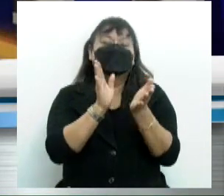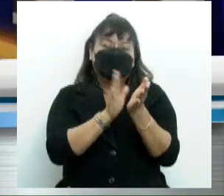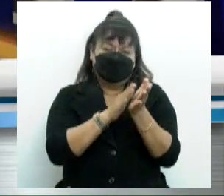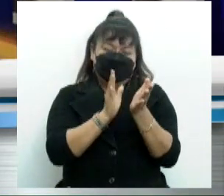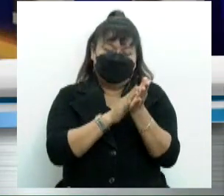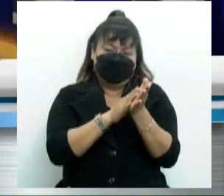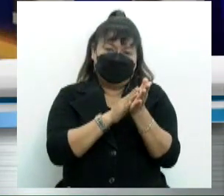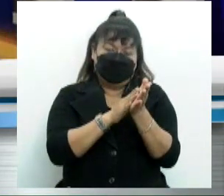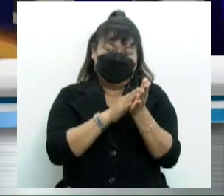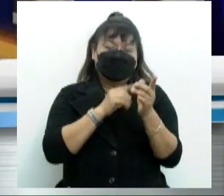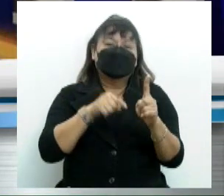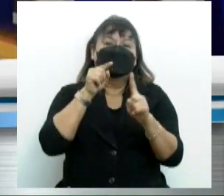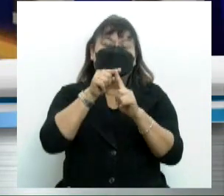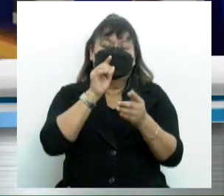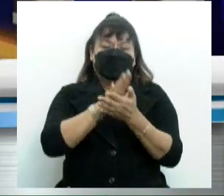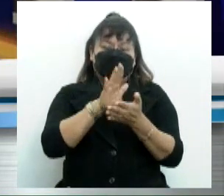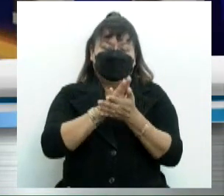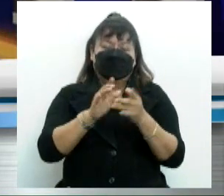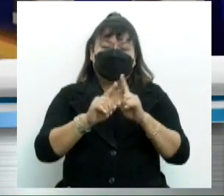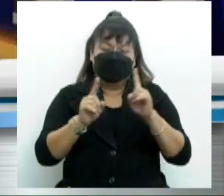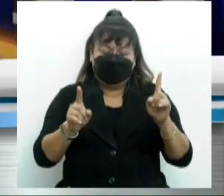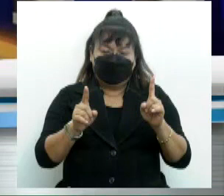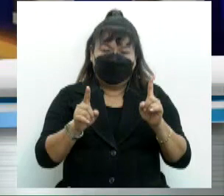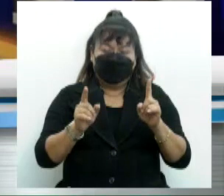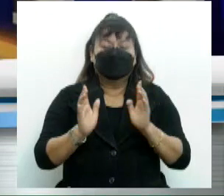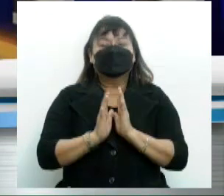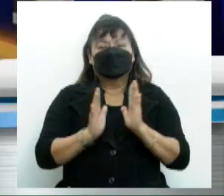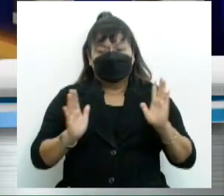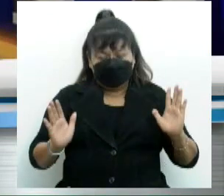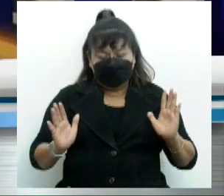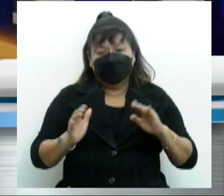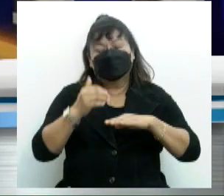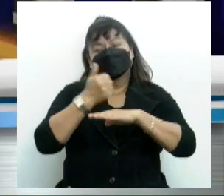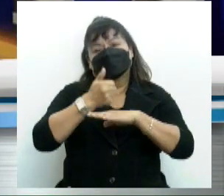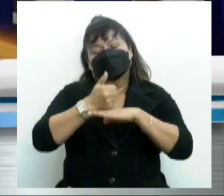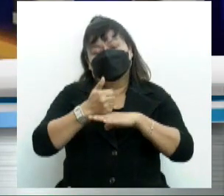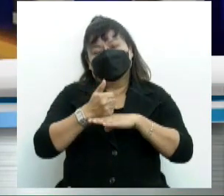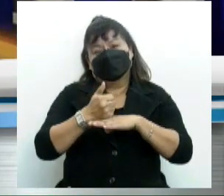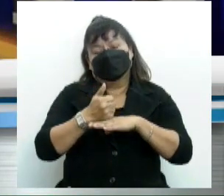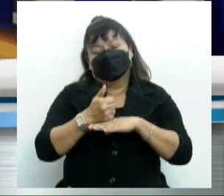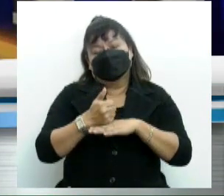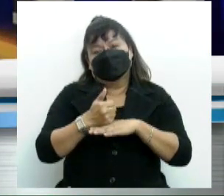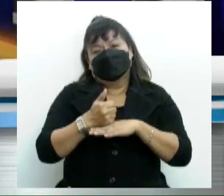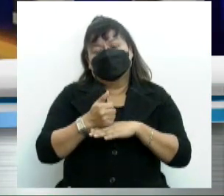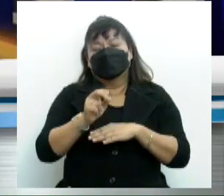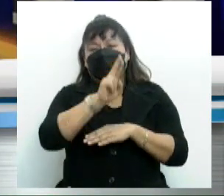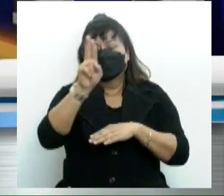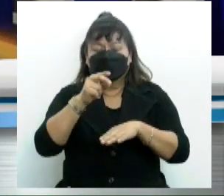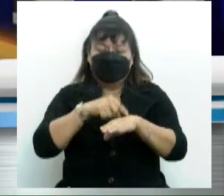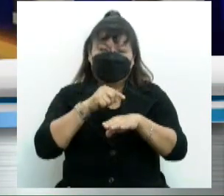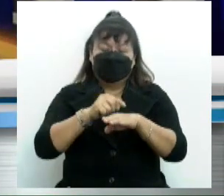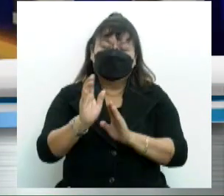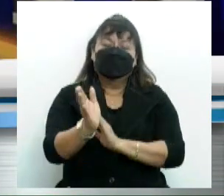โดยเฉพาะโรงเรียนหลายแห่งนะครับขอขอบคุณท่านผู้อำนวยการหลายท่านที่ท่านใช้เวลาตอนเช้า